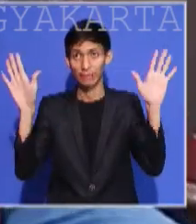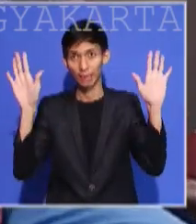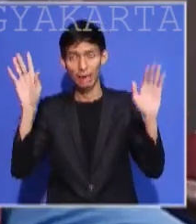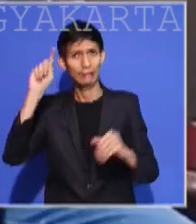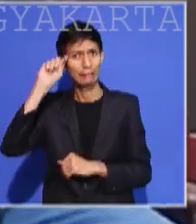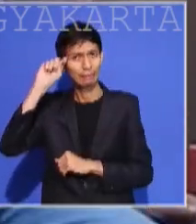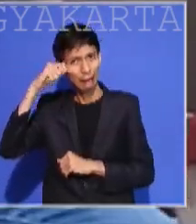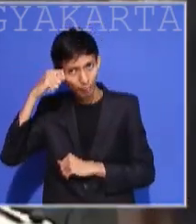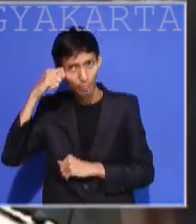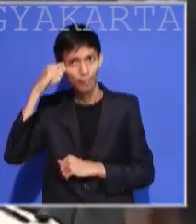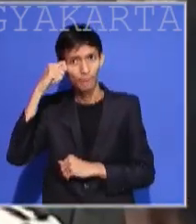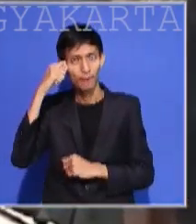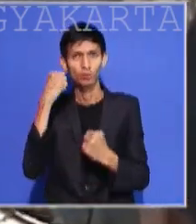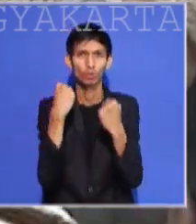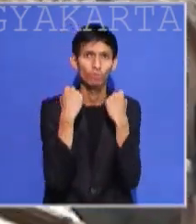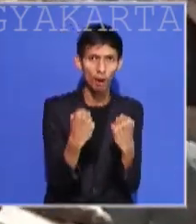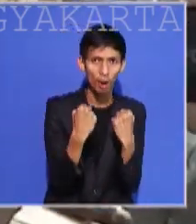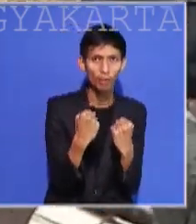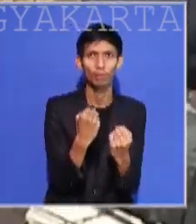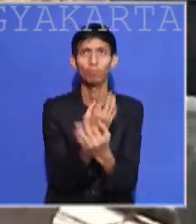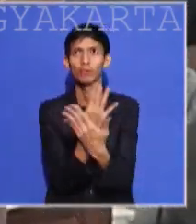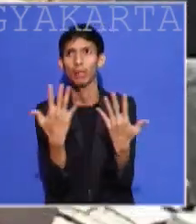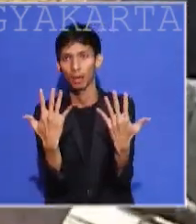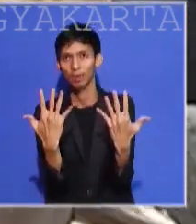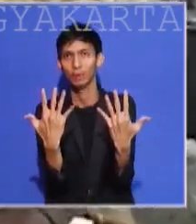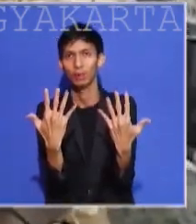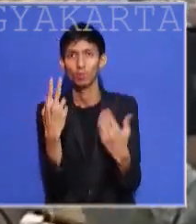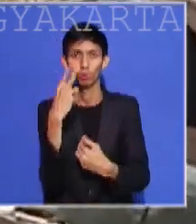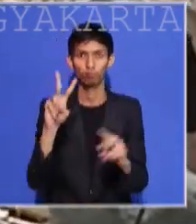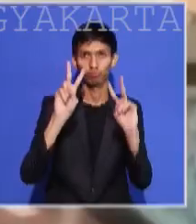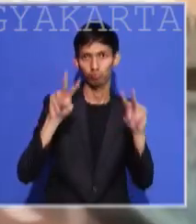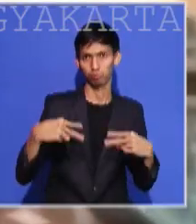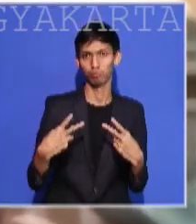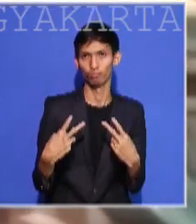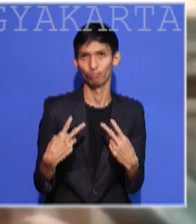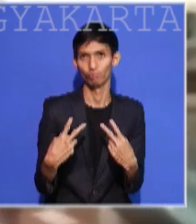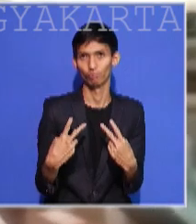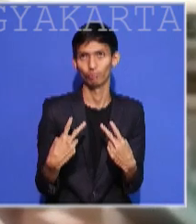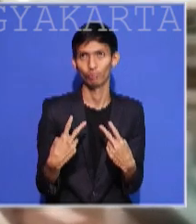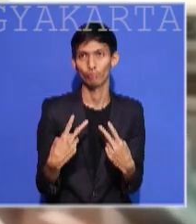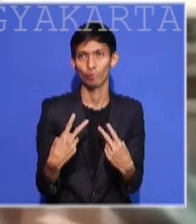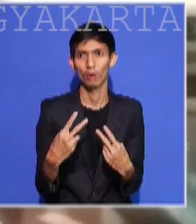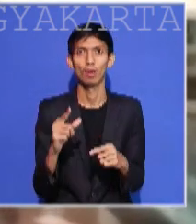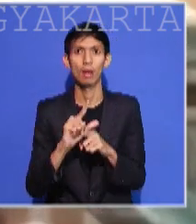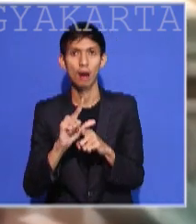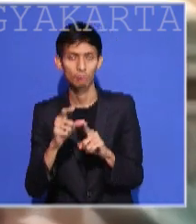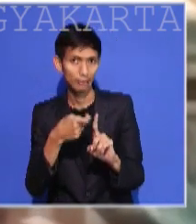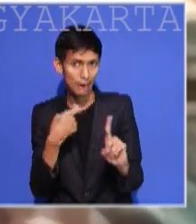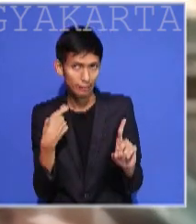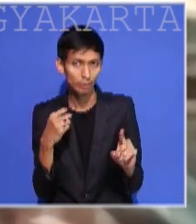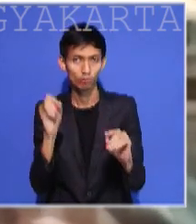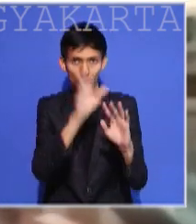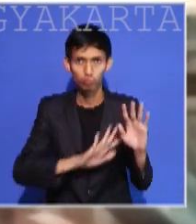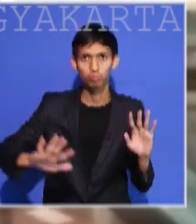set semangat masyarakatedah lanar Jati nuswant way ada